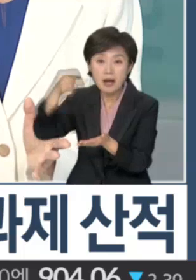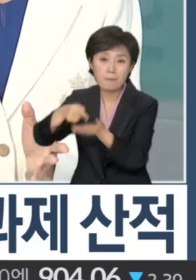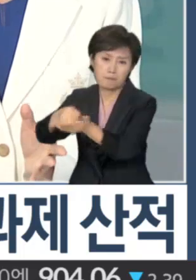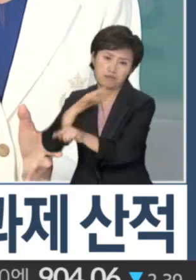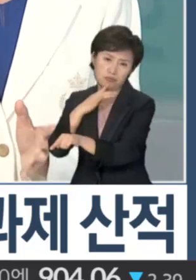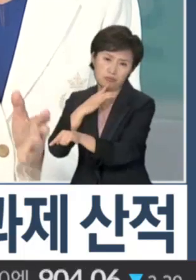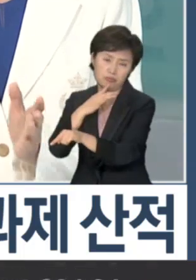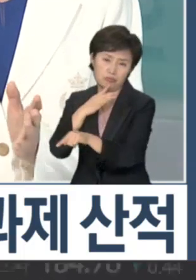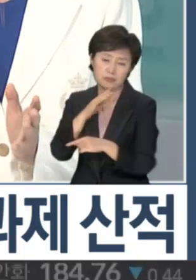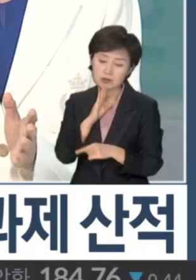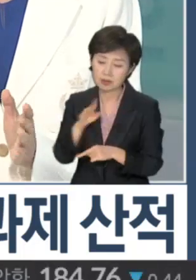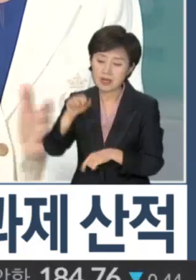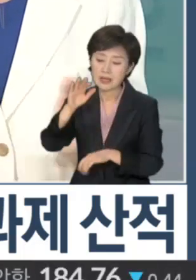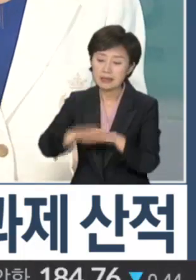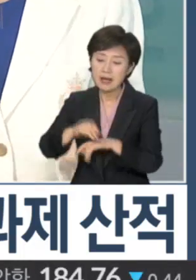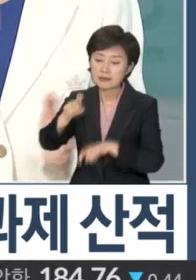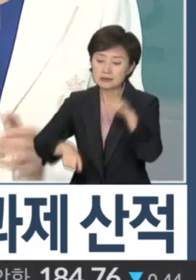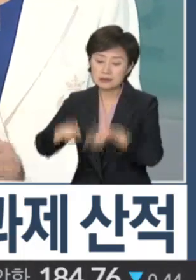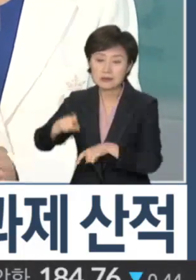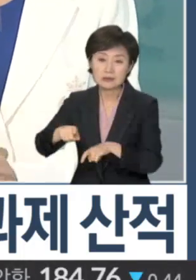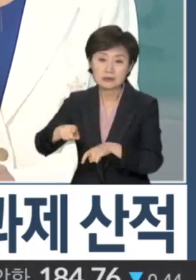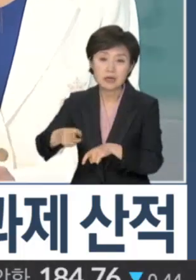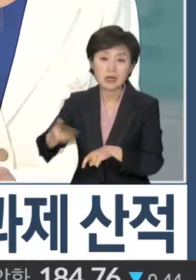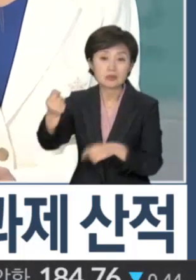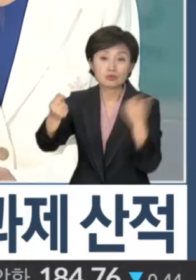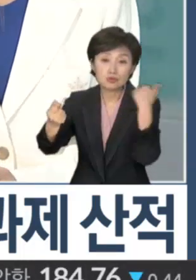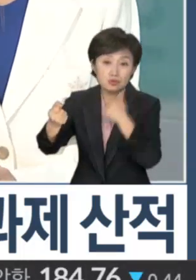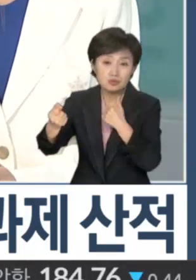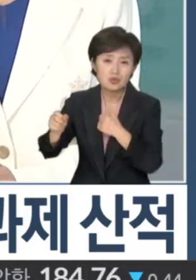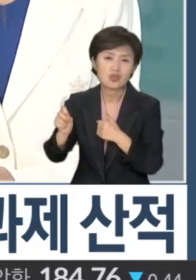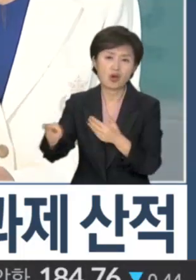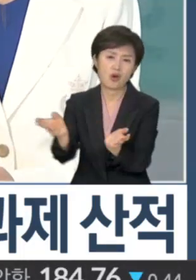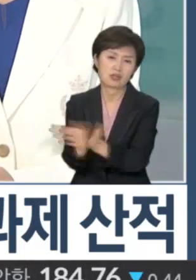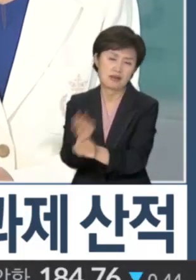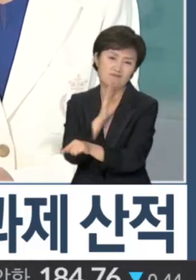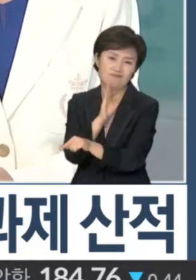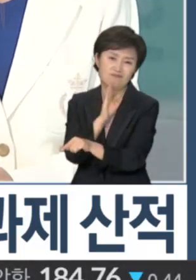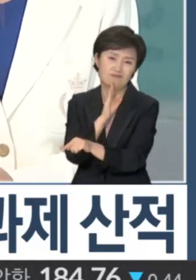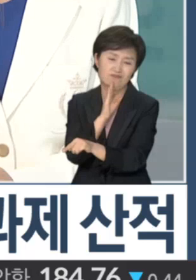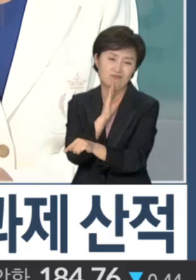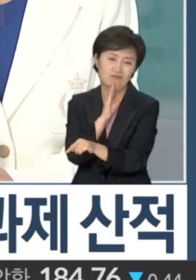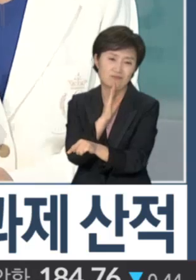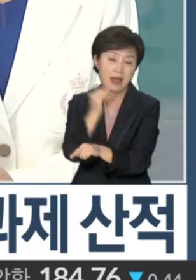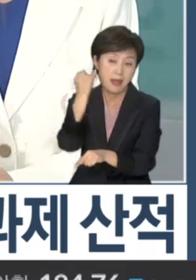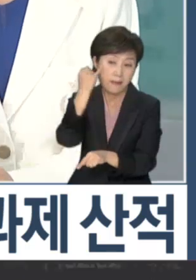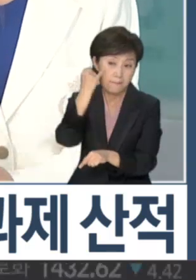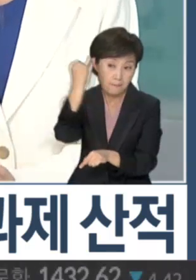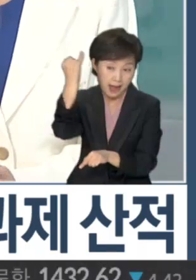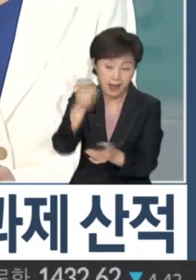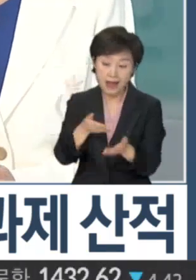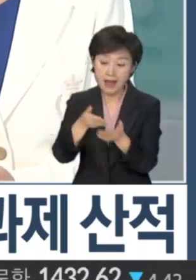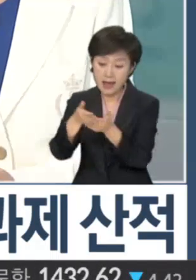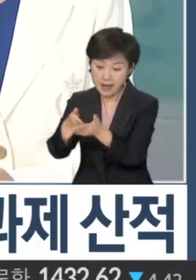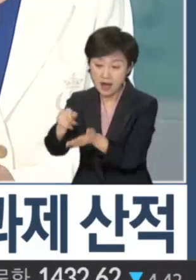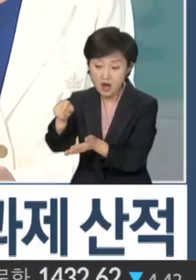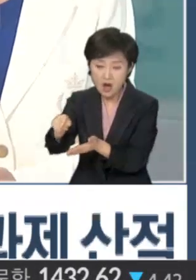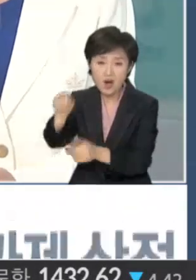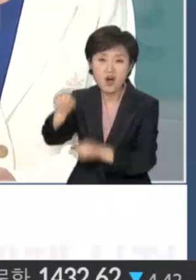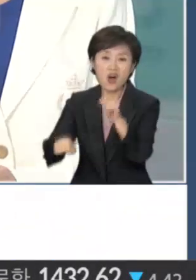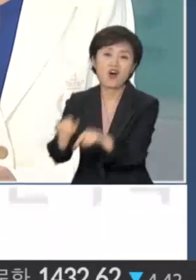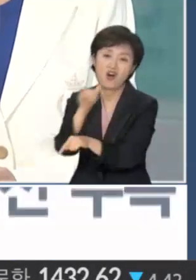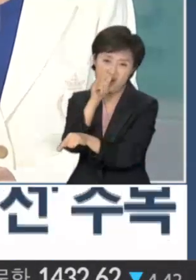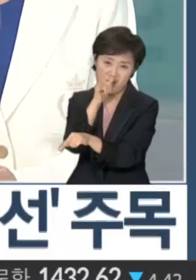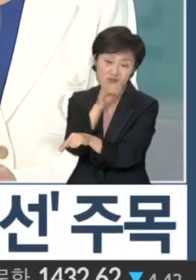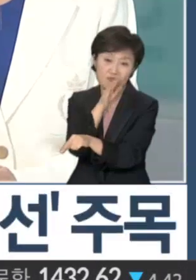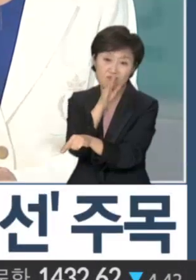실행으로 옮기기에는 사실은 뭐 의석수가 많다 손 치더라도 실제로 실행의 주체는 행정기관이기 때문에 또